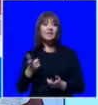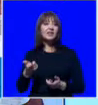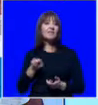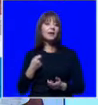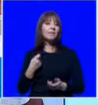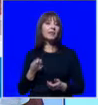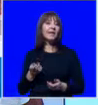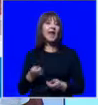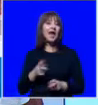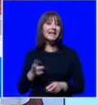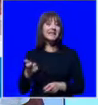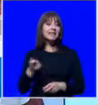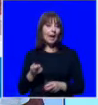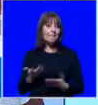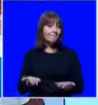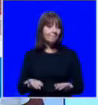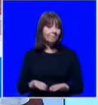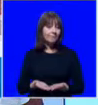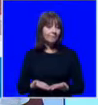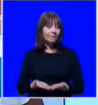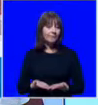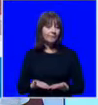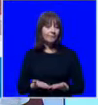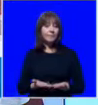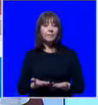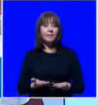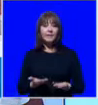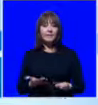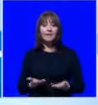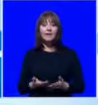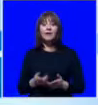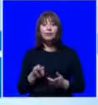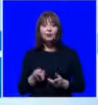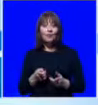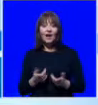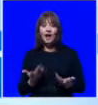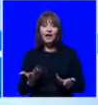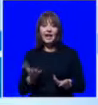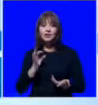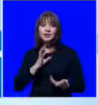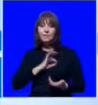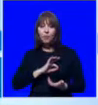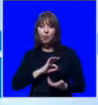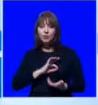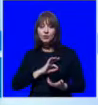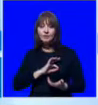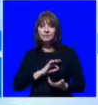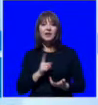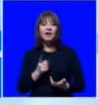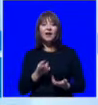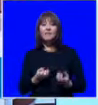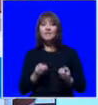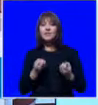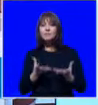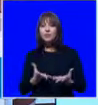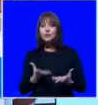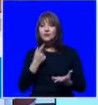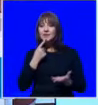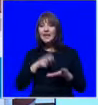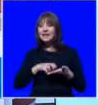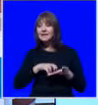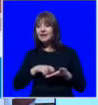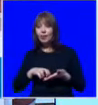кредит. Какво ще бъде крайният резултат? Това е задлъжнялостта, която ще се получи, така ли? Не толкова задлъжнялостта. По-важното е